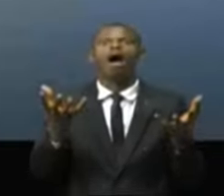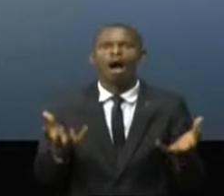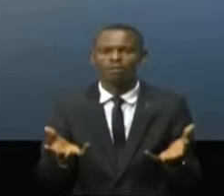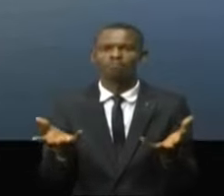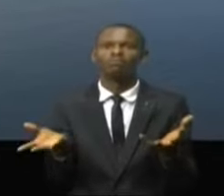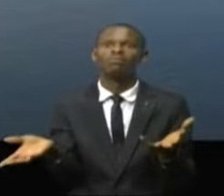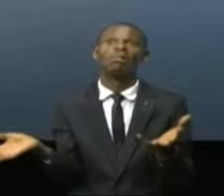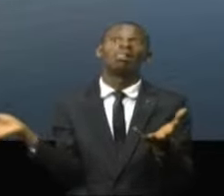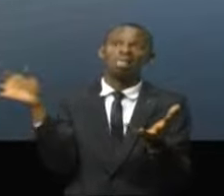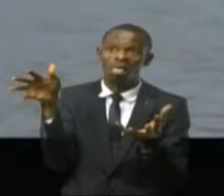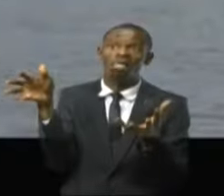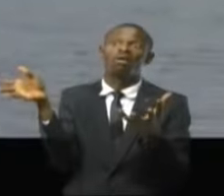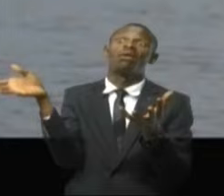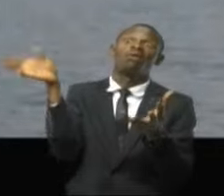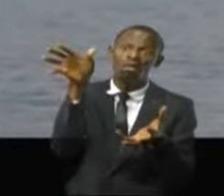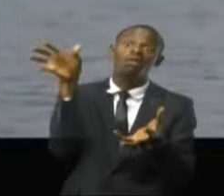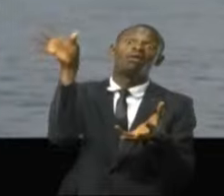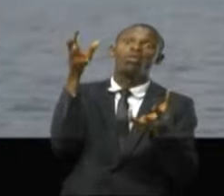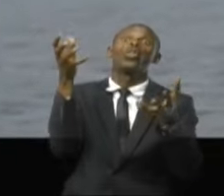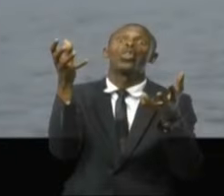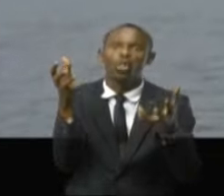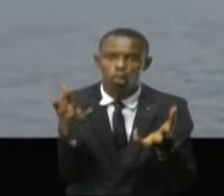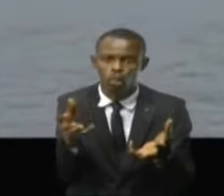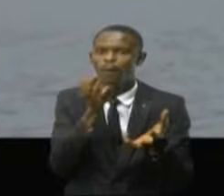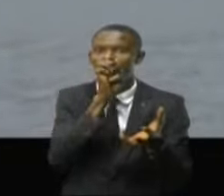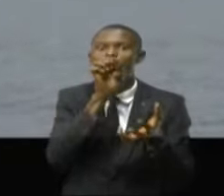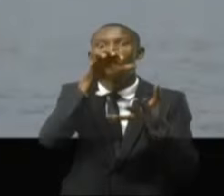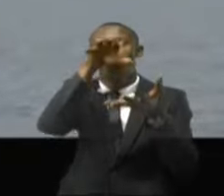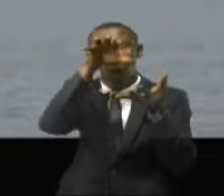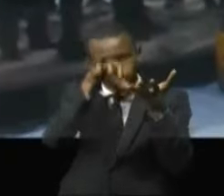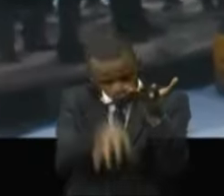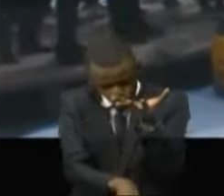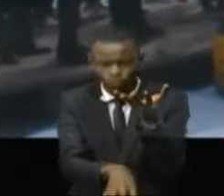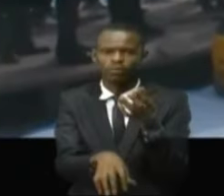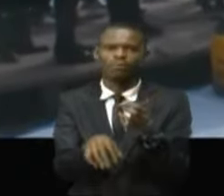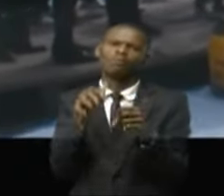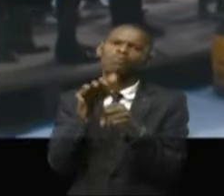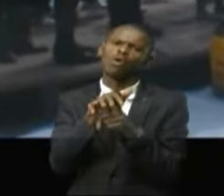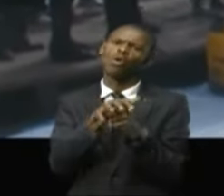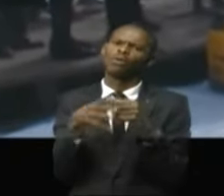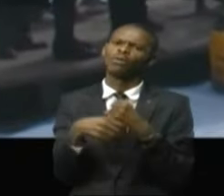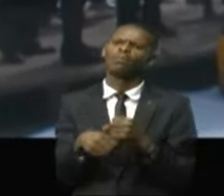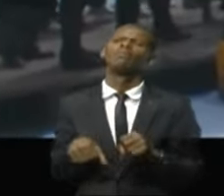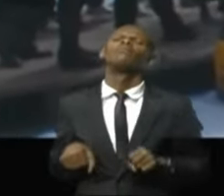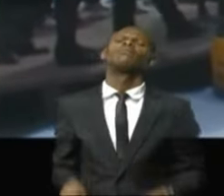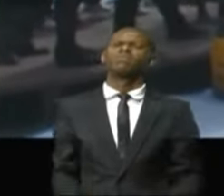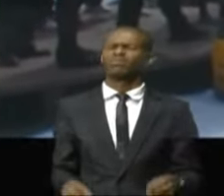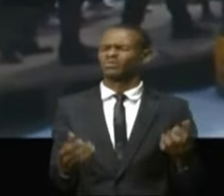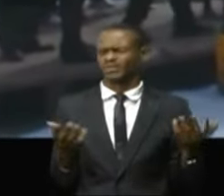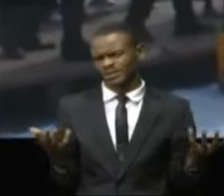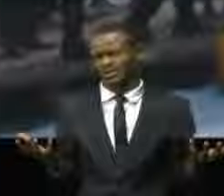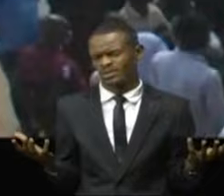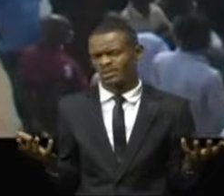le début de l'année 2023. Les naufrages à répétition sur le fleuve Congo poussent l'autorité